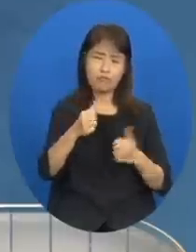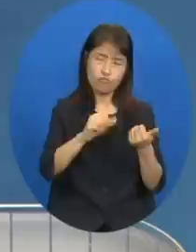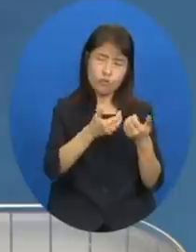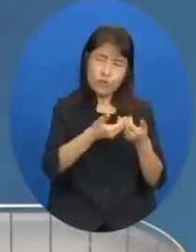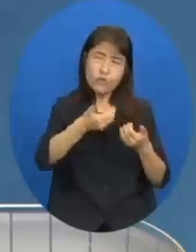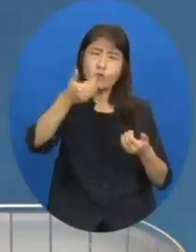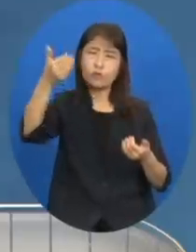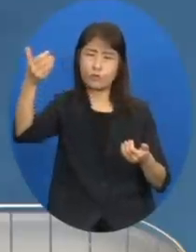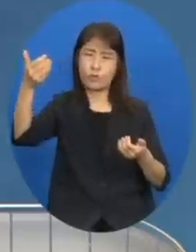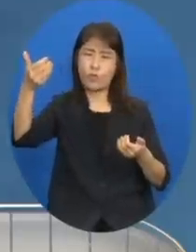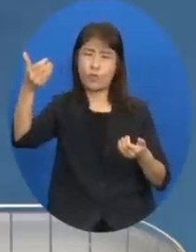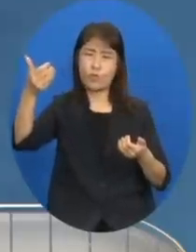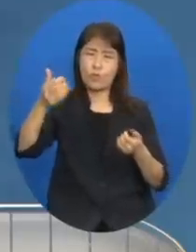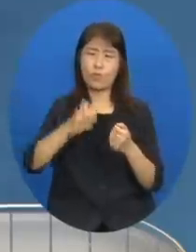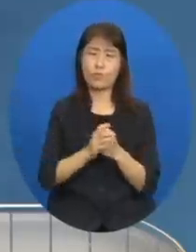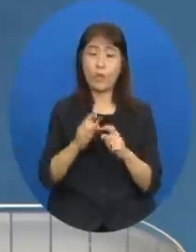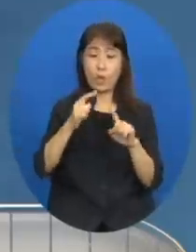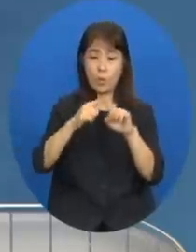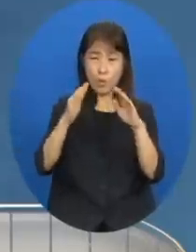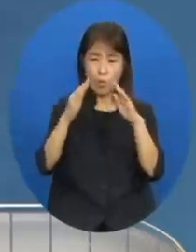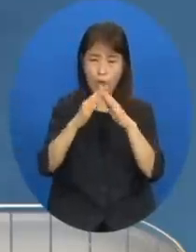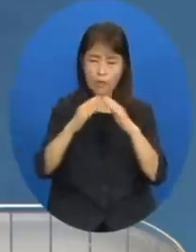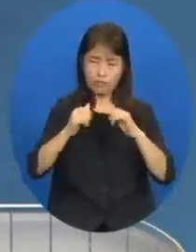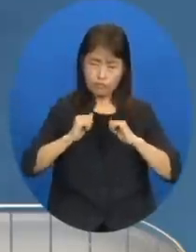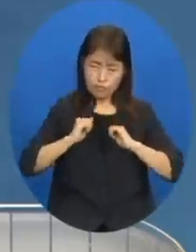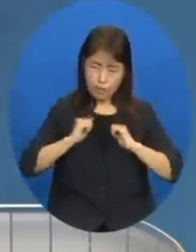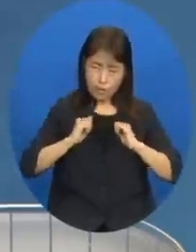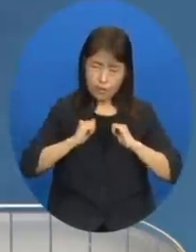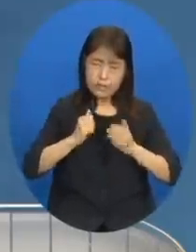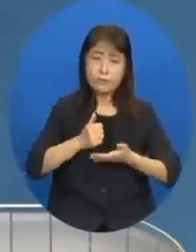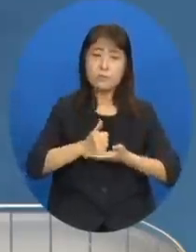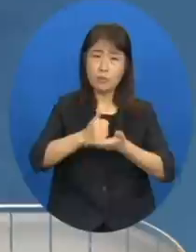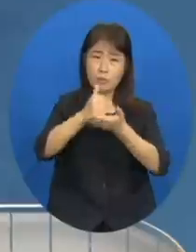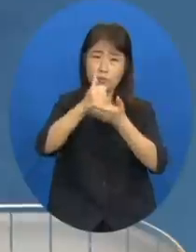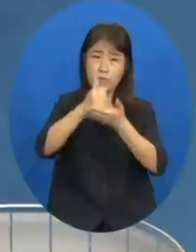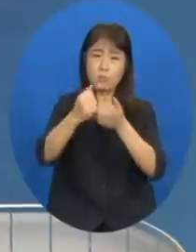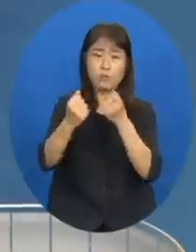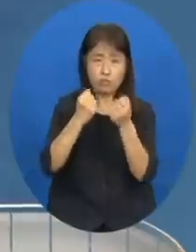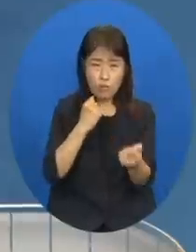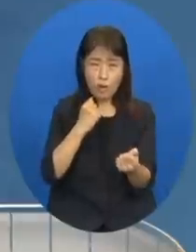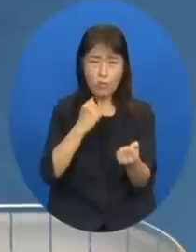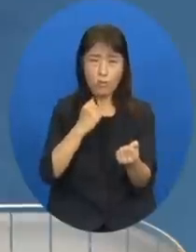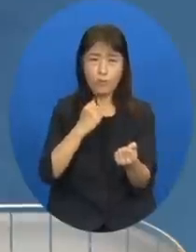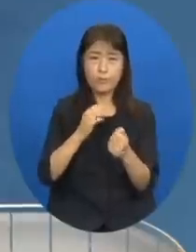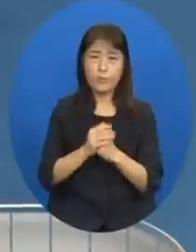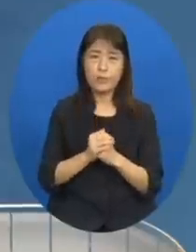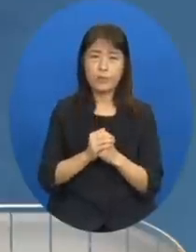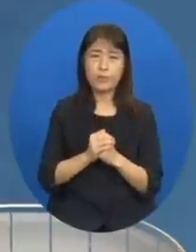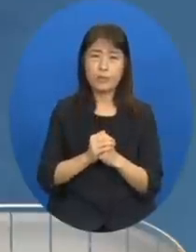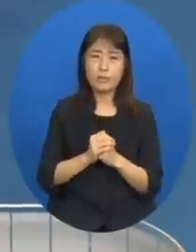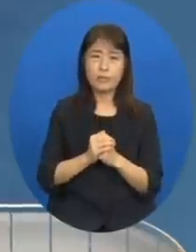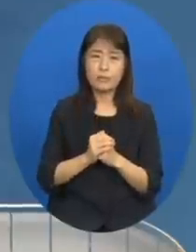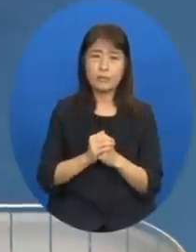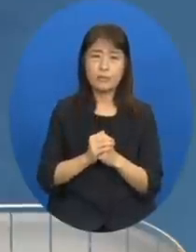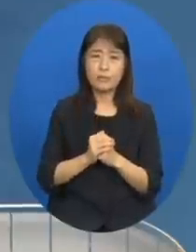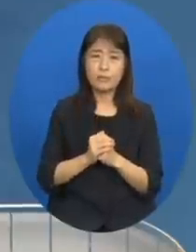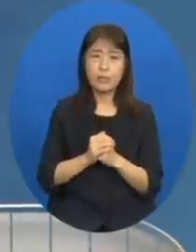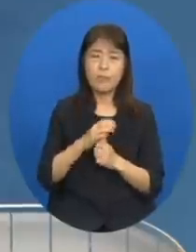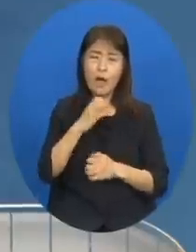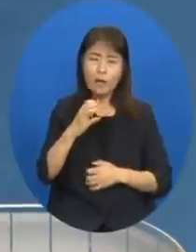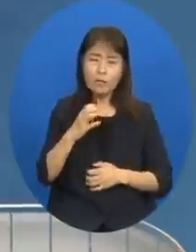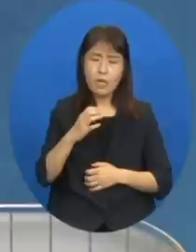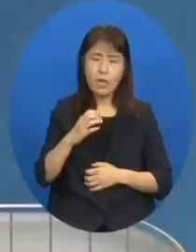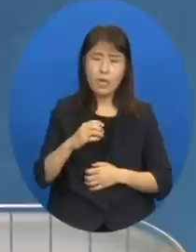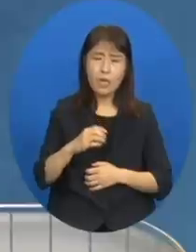아내로서 그렇게 교회를 중성세에 섬겼는데도 제 신학교 때 어머님 세상 떠나시는 그